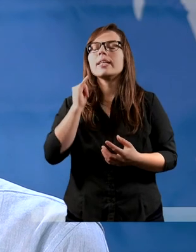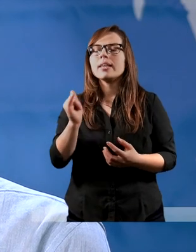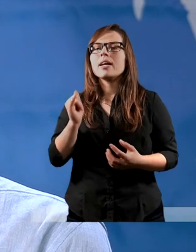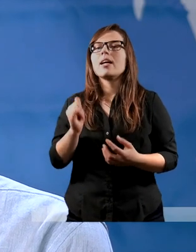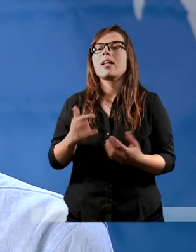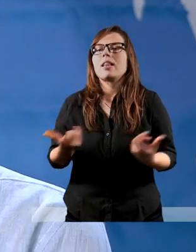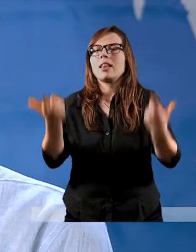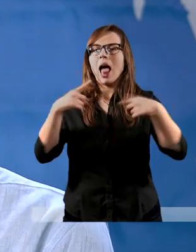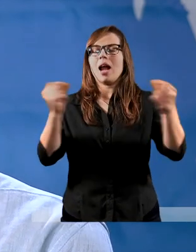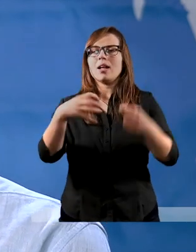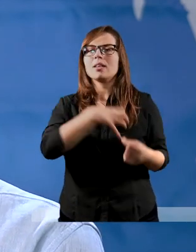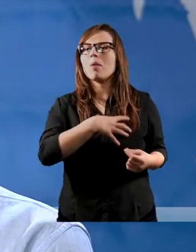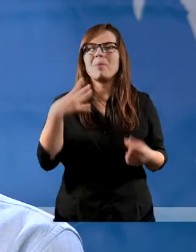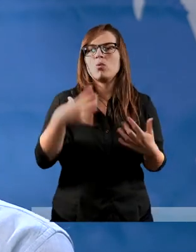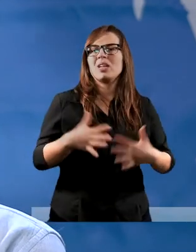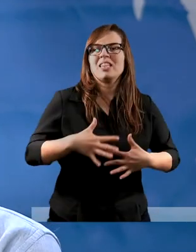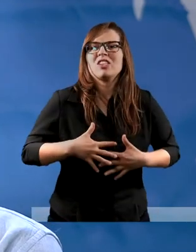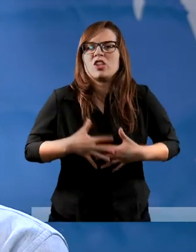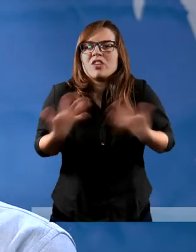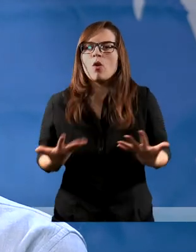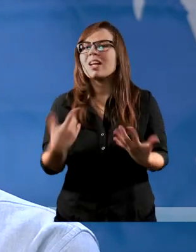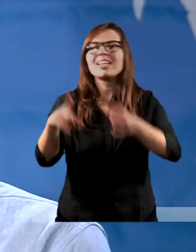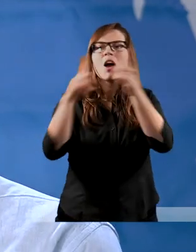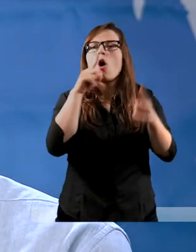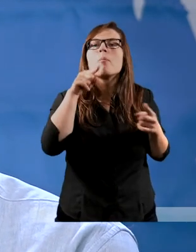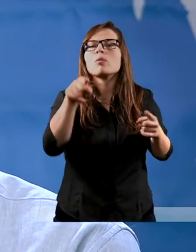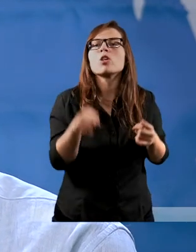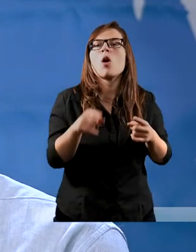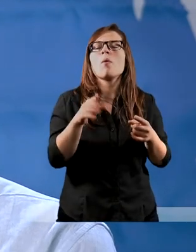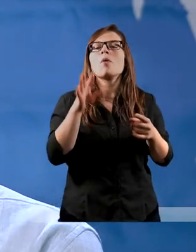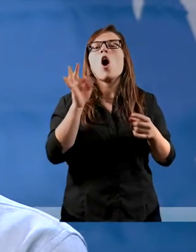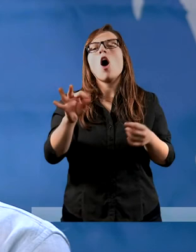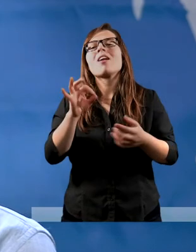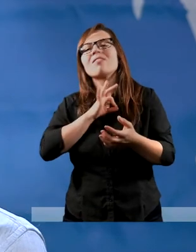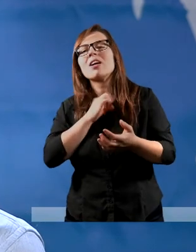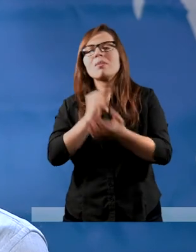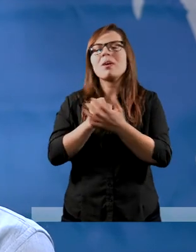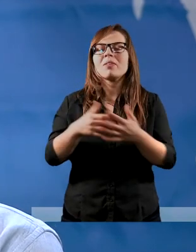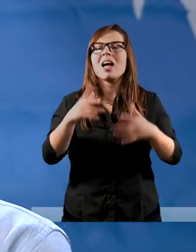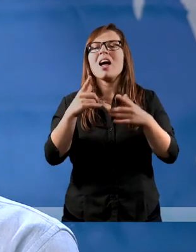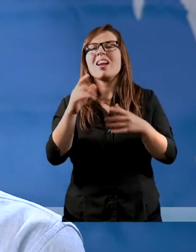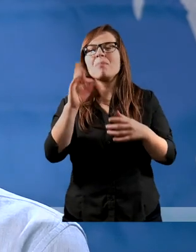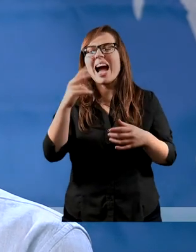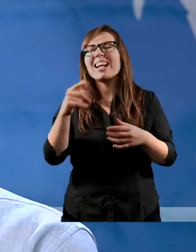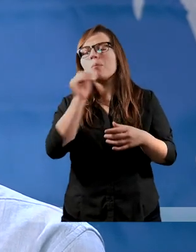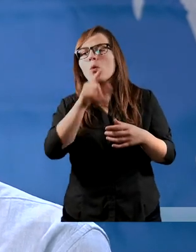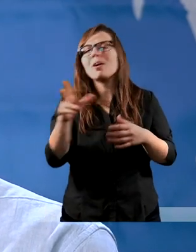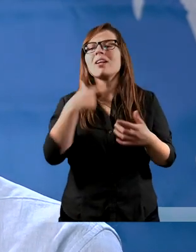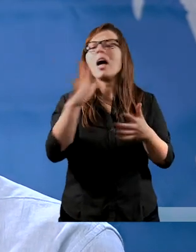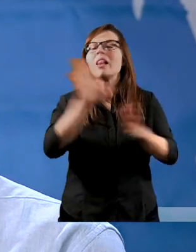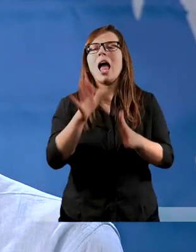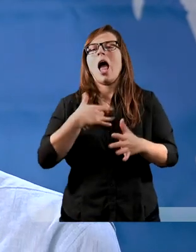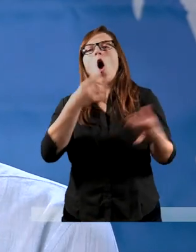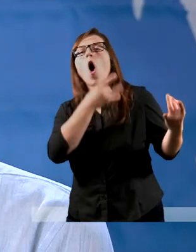I nagle dyrektor był zdziwiony, bo nie rozmawiałam z nim o stawce, jaką chcę za swoje próby i spektakle, tylko powiedziałam, że